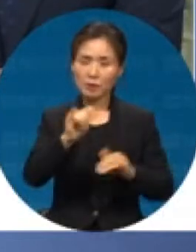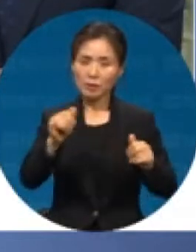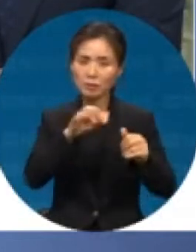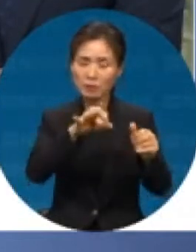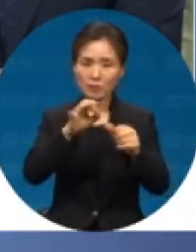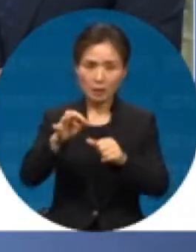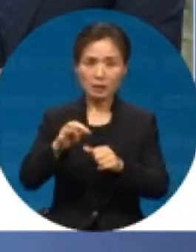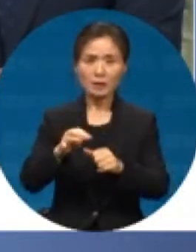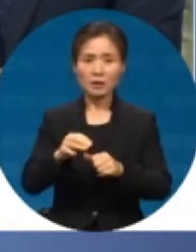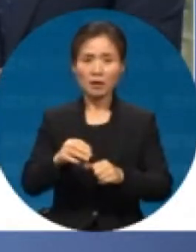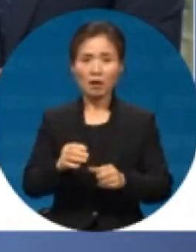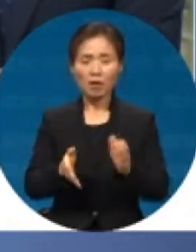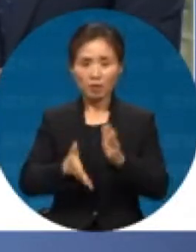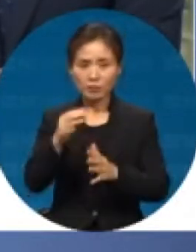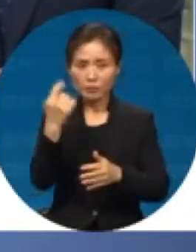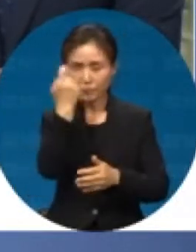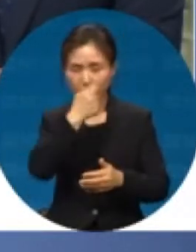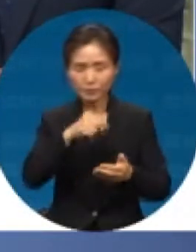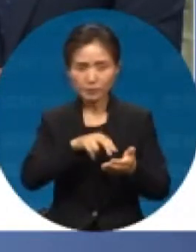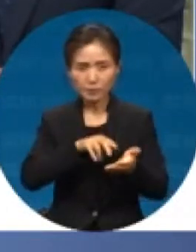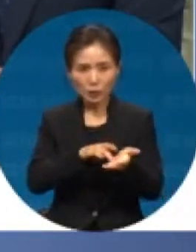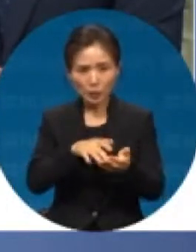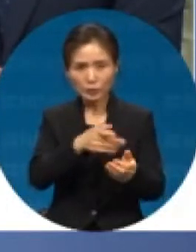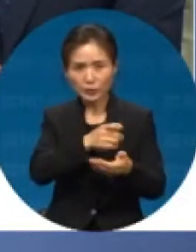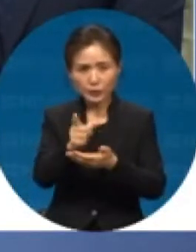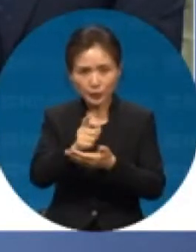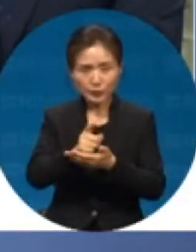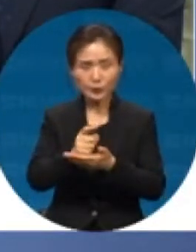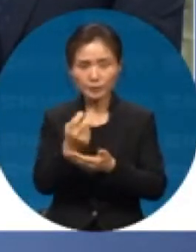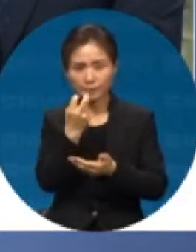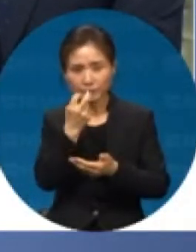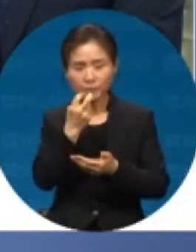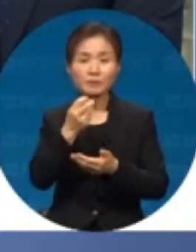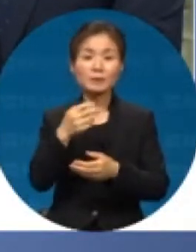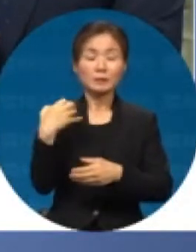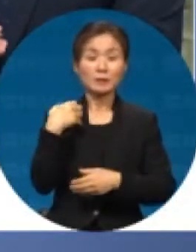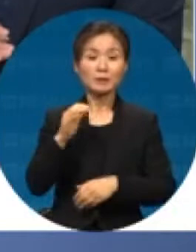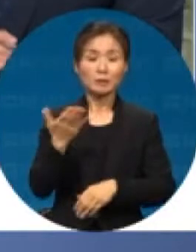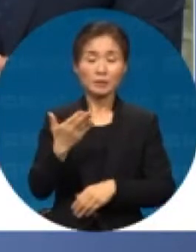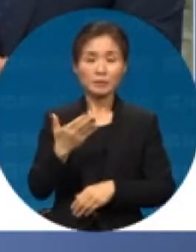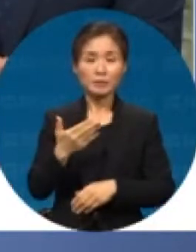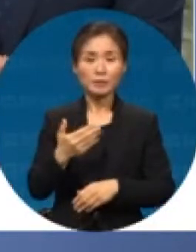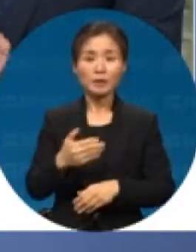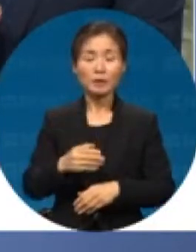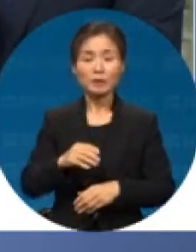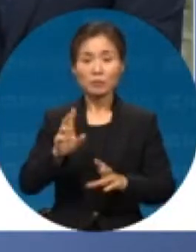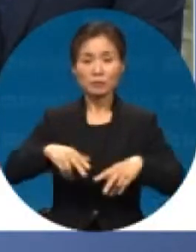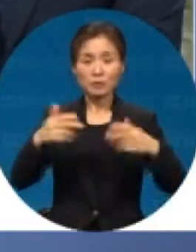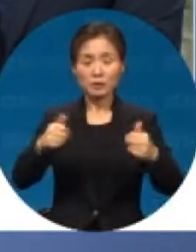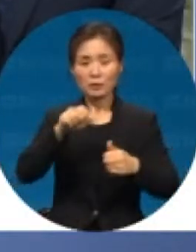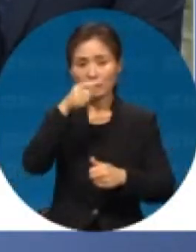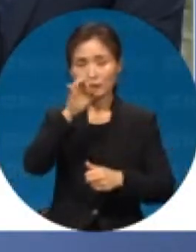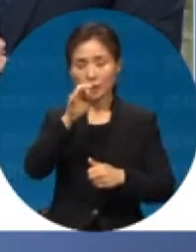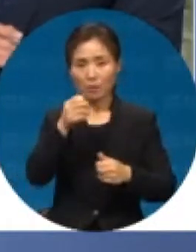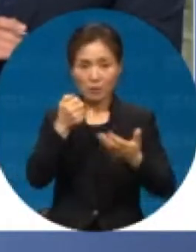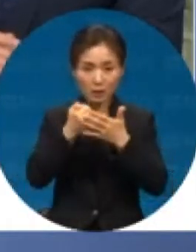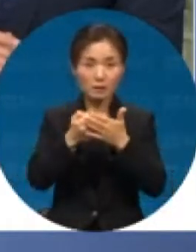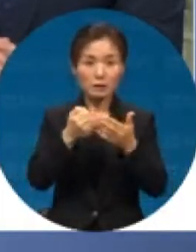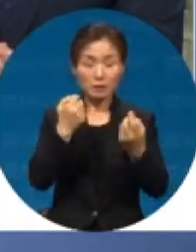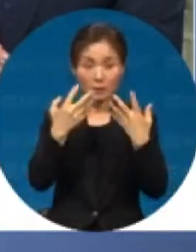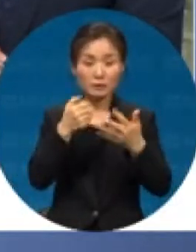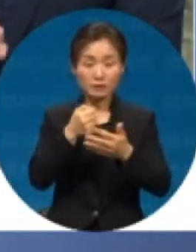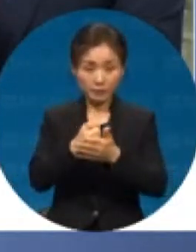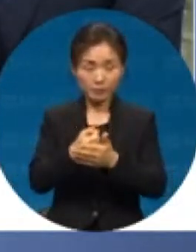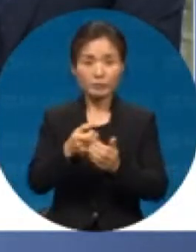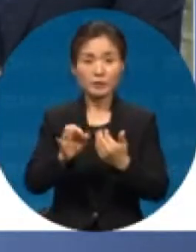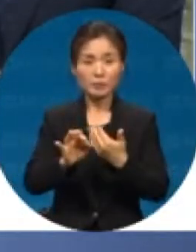침을 준수 하도록 지도하는 역할을 맡길 예정입니다 교육부는 국회서 추경 이 확정되면 바로 집행할 수 있게 예산